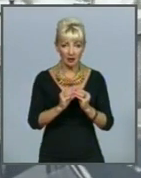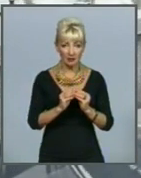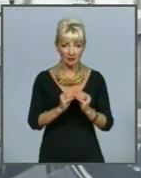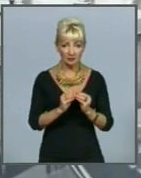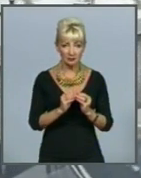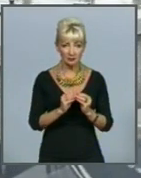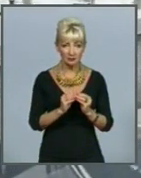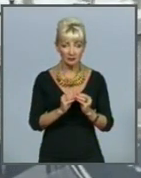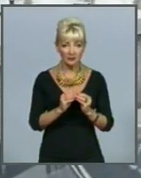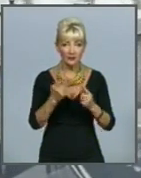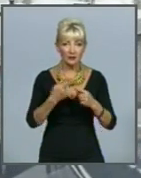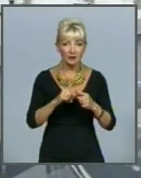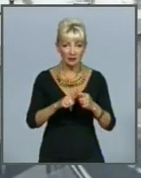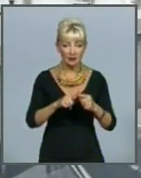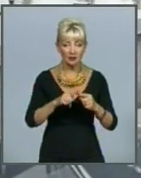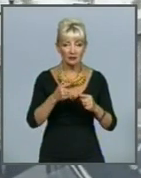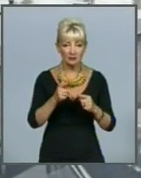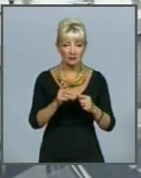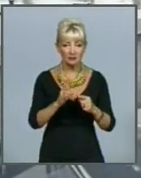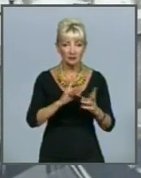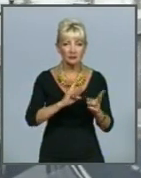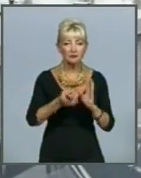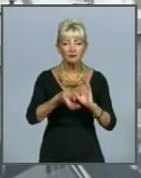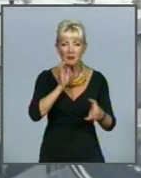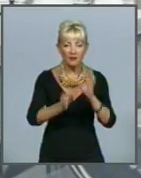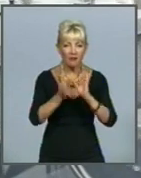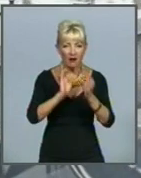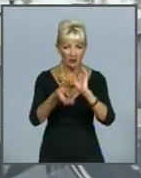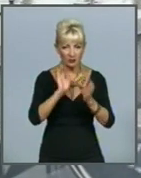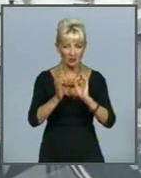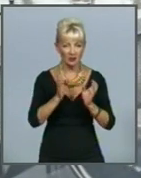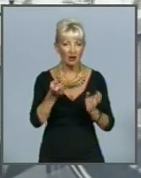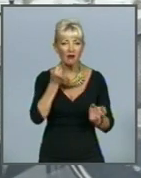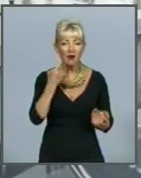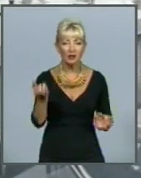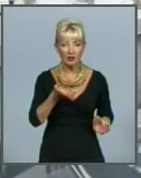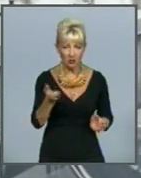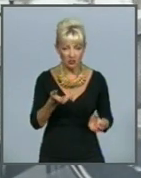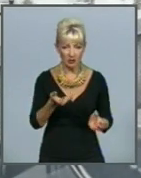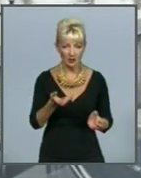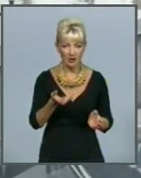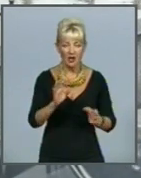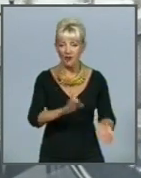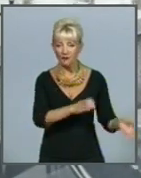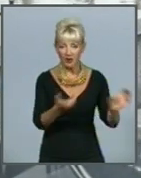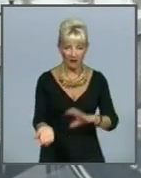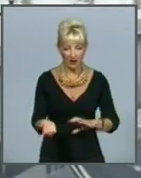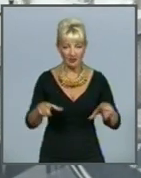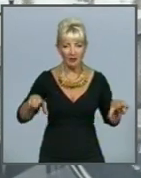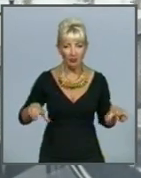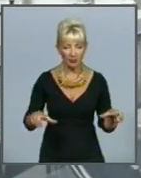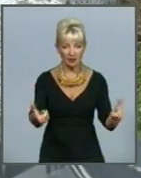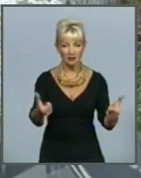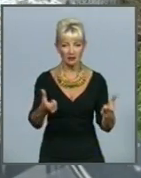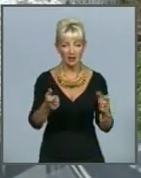разливается, выливаются напитки в фонтан, на газон, на гранит. Постоянное желание оторвать